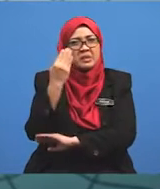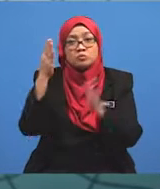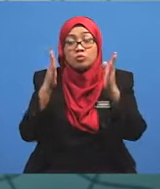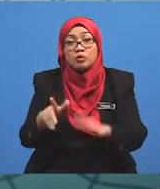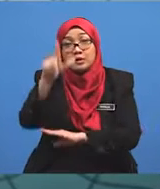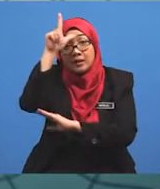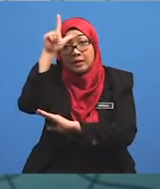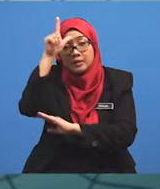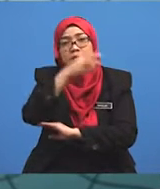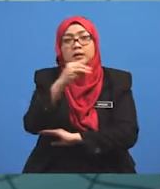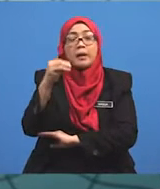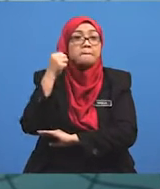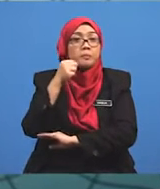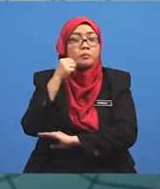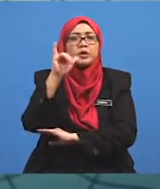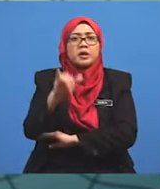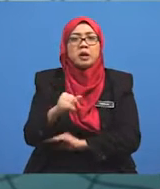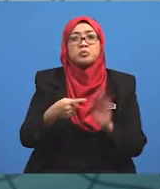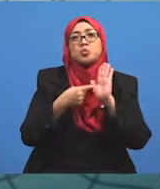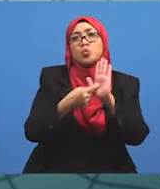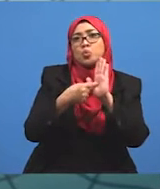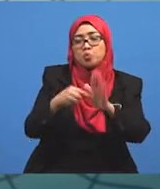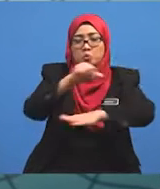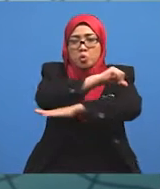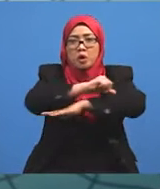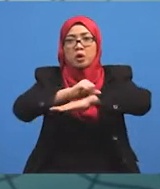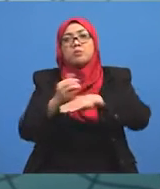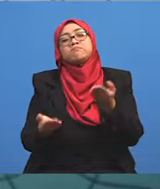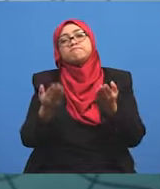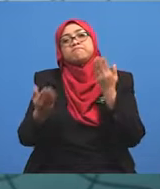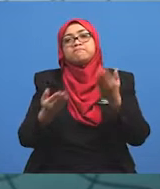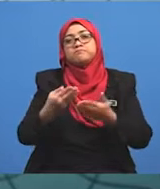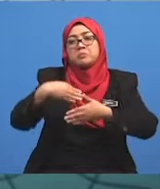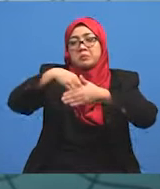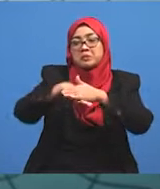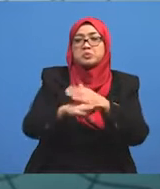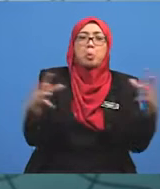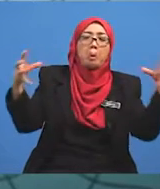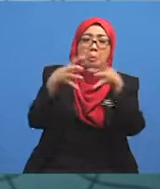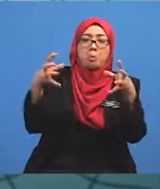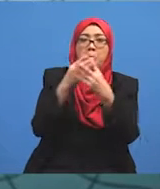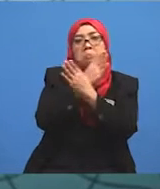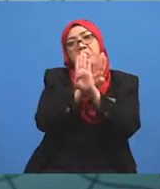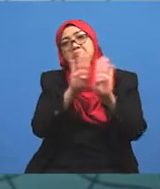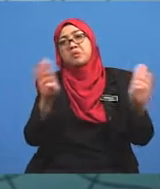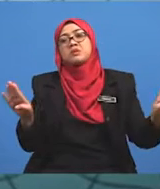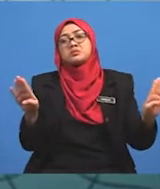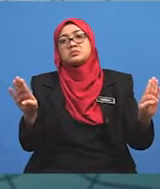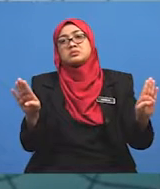dan perempuan yang mendedahkan aurat akan terlibat dalam pergaulan bebas. Lelaki dan perempuan yang tidak menutup aurat